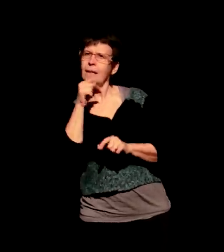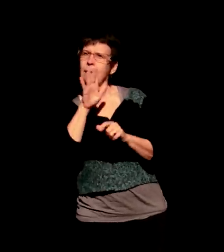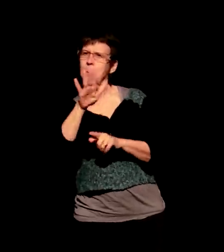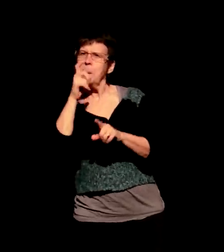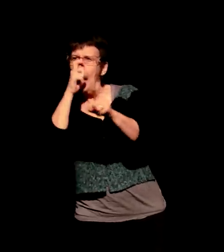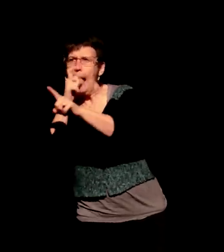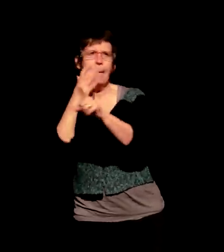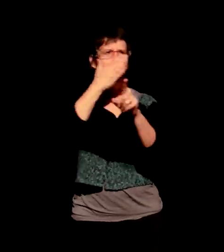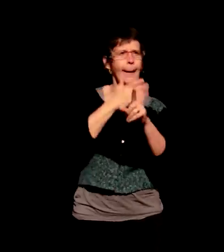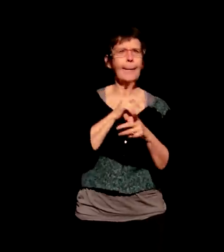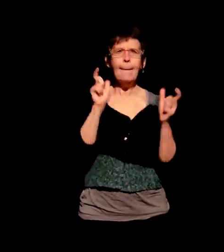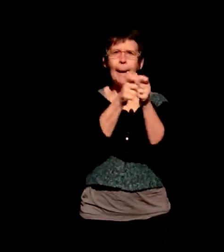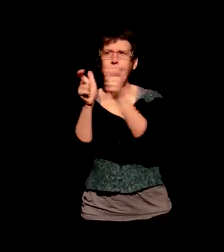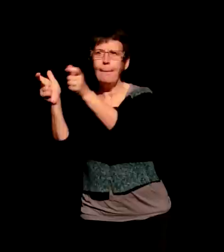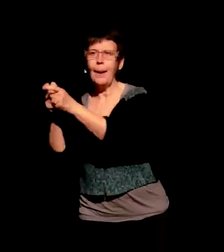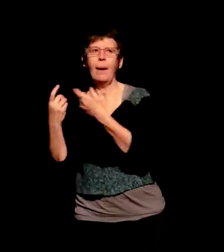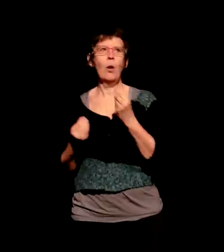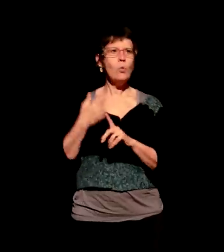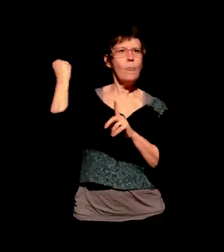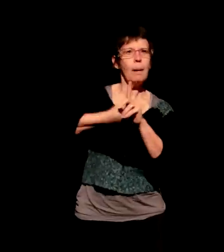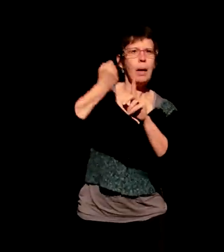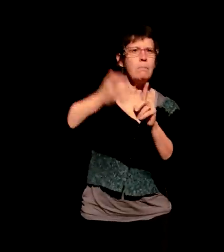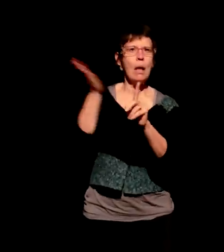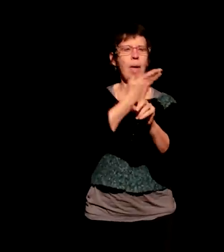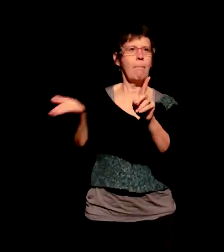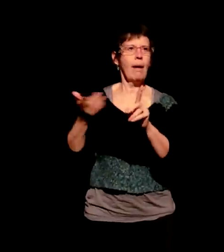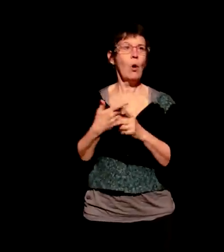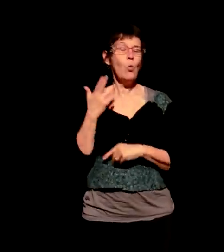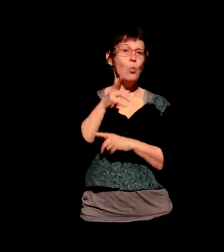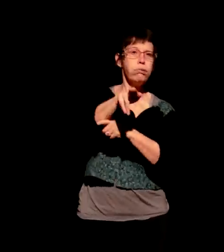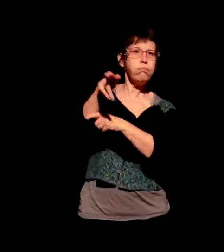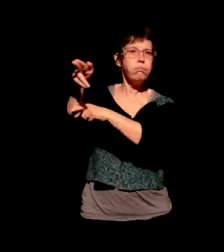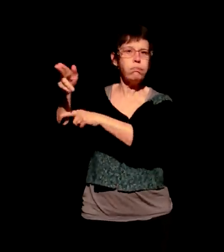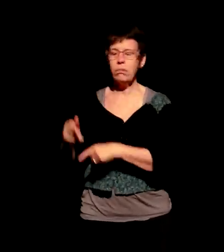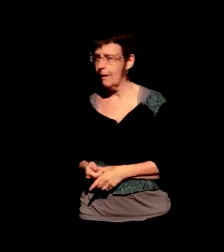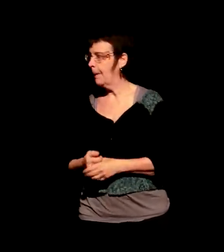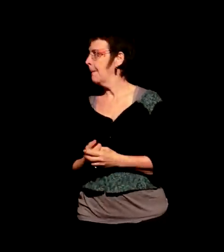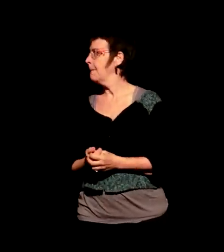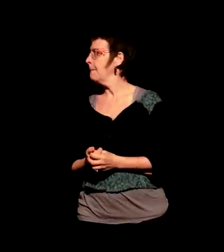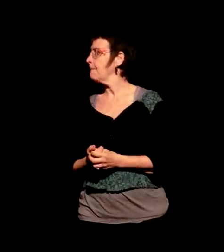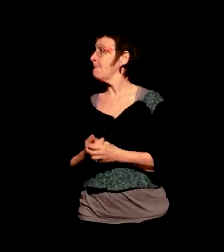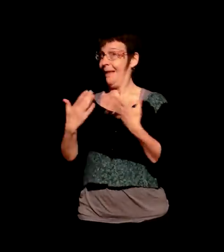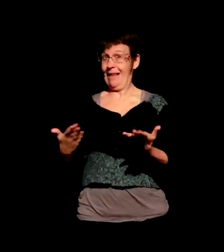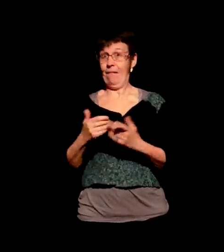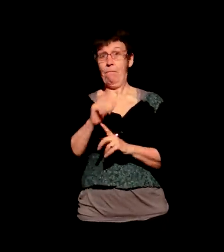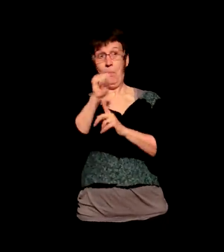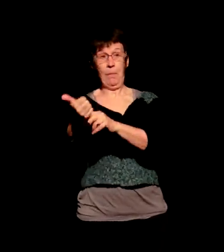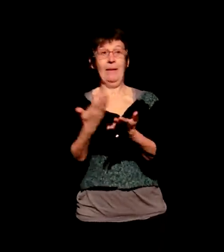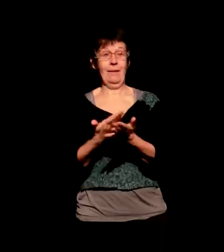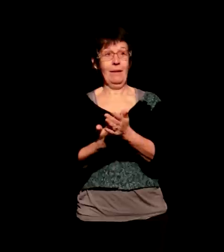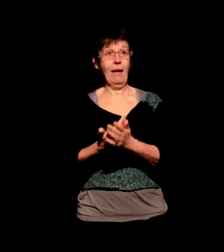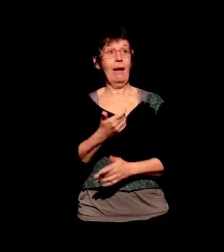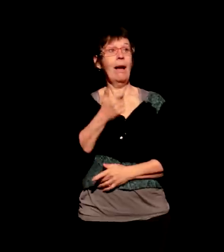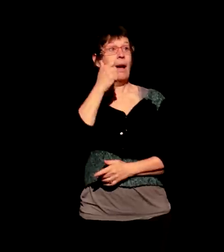violent, à se faire tuer, à se faire tabasser, etc., etc. Donc c'est d'abord ça. Le racisme,